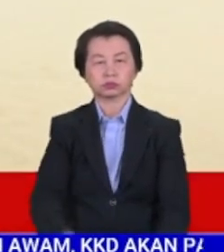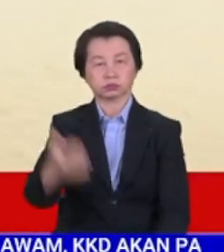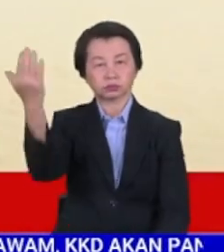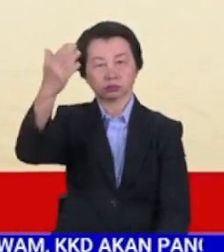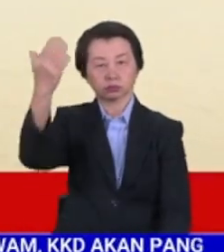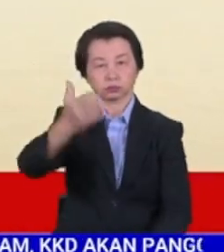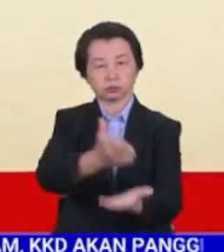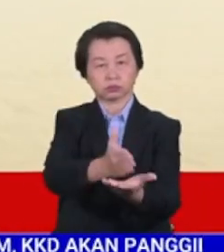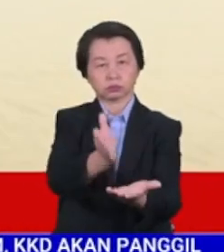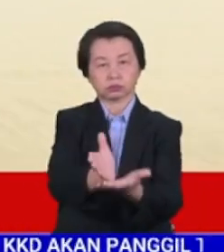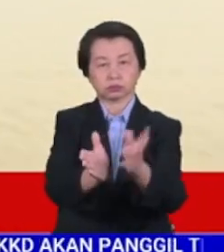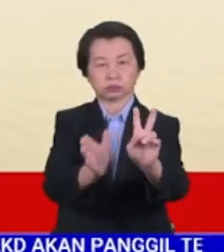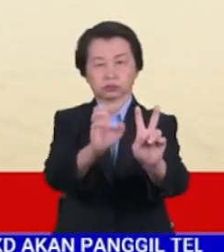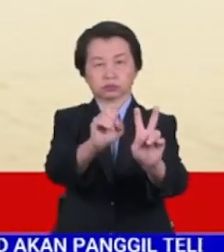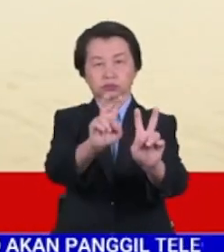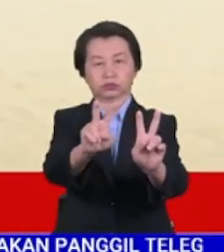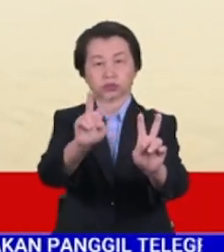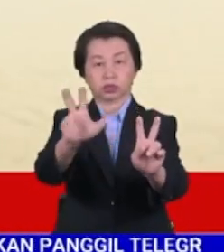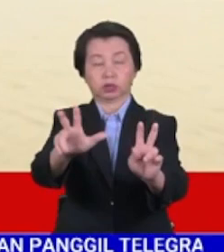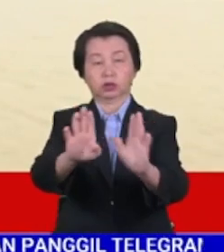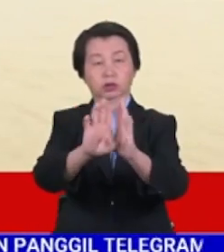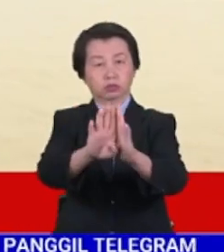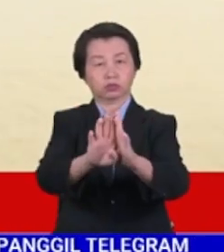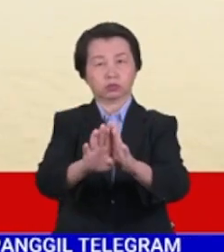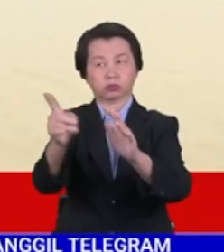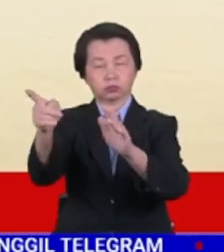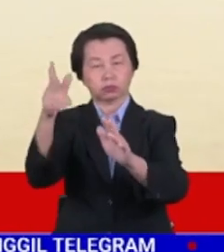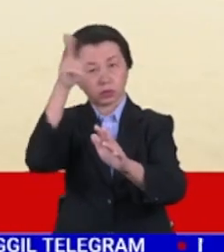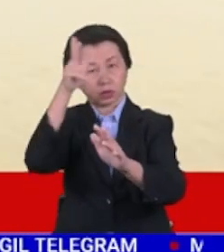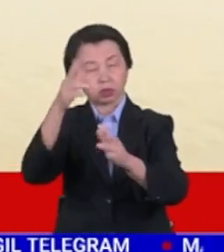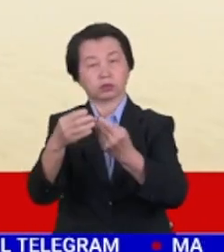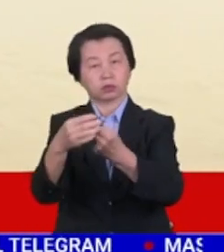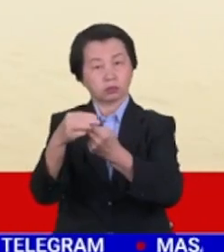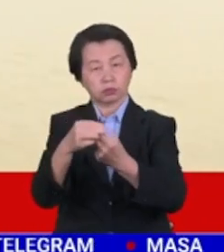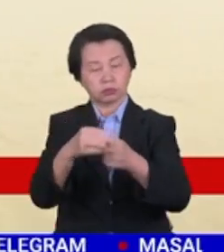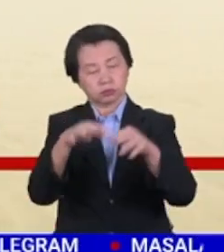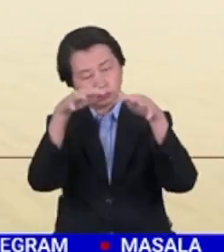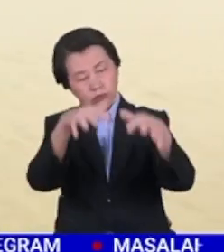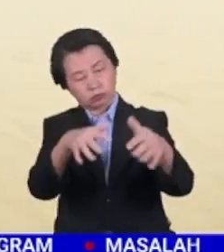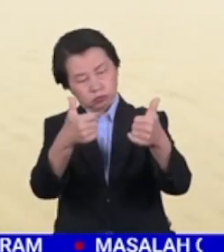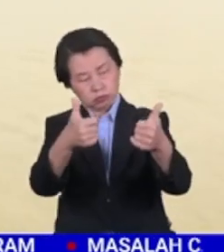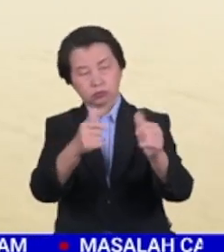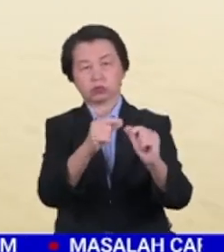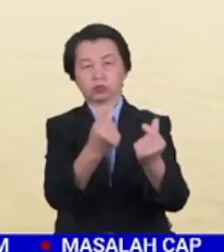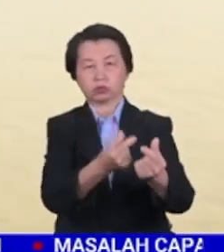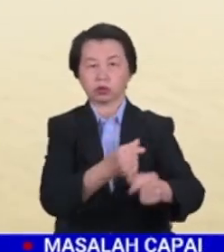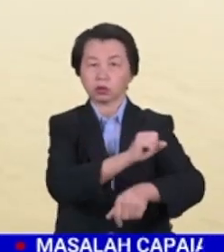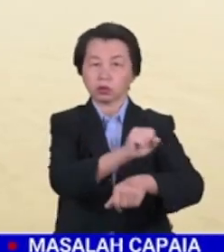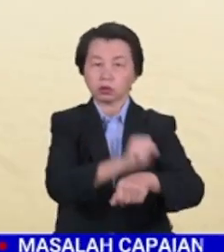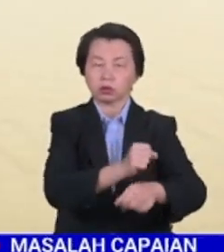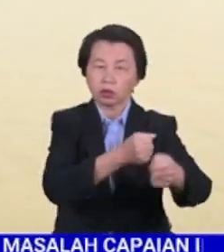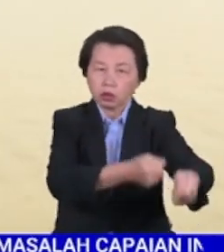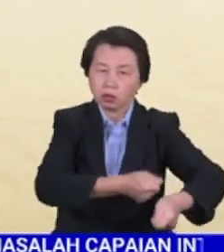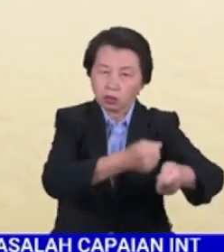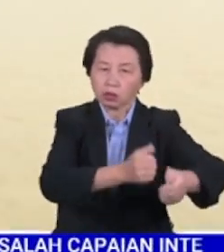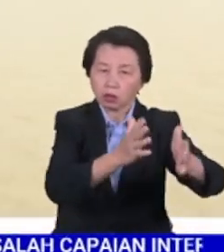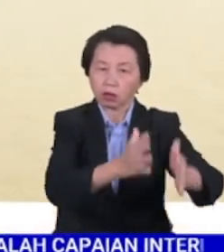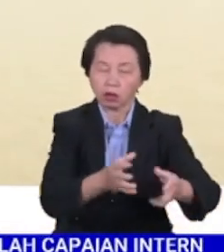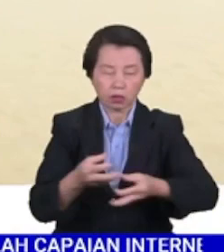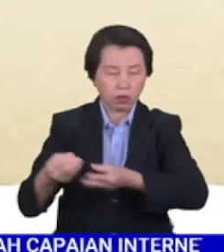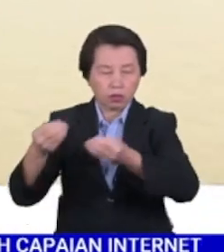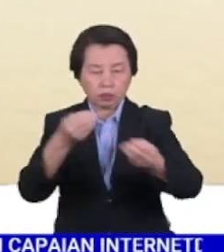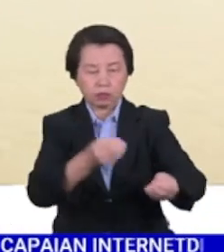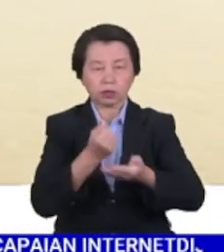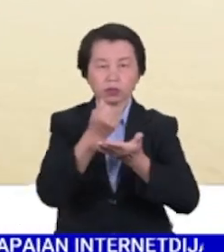Pembentangan Belanjawan 2023 membuktikan kepedulian Kerajaan Perpaduan terhadap golongan pesawah padi dengan